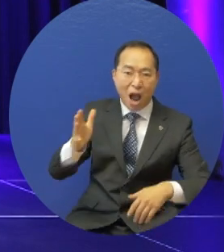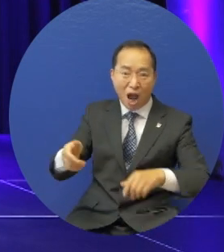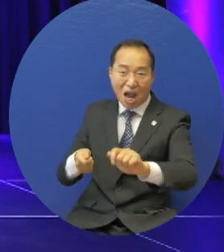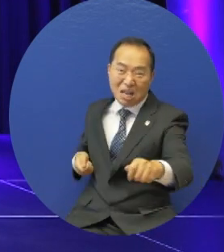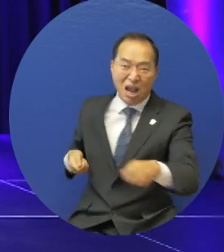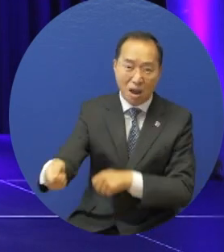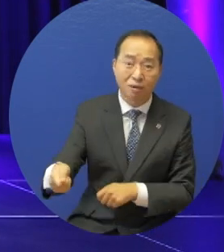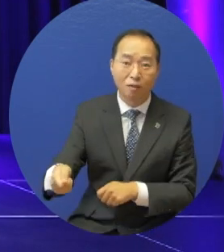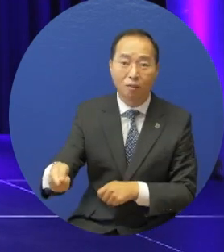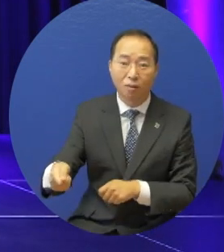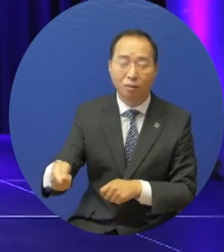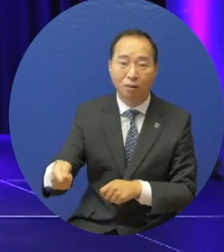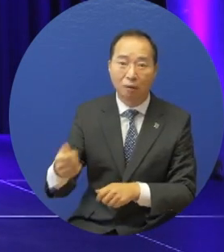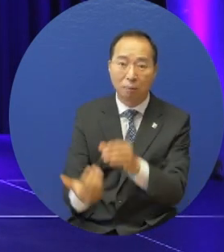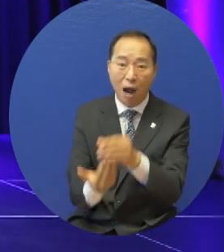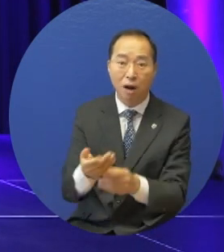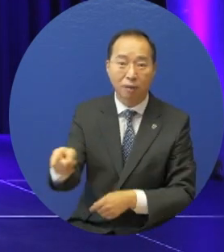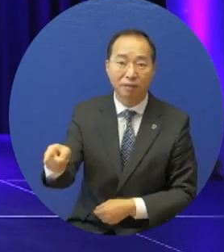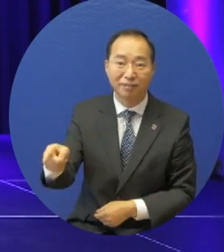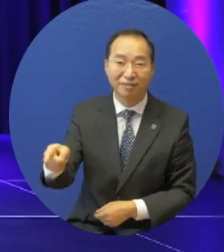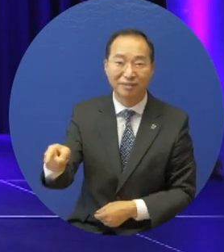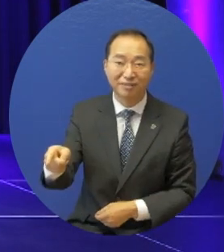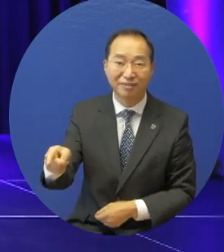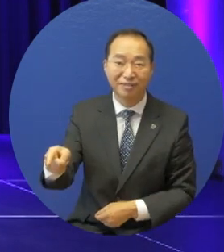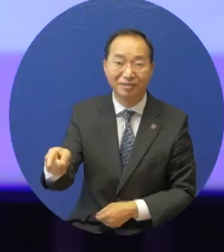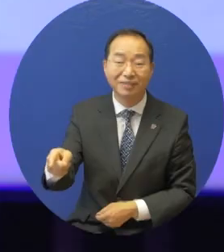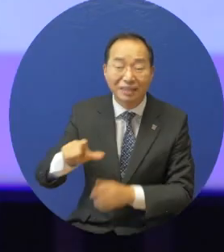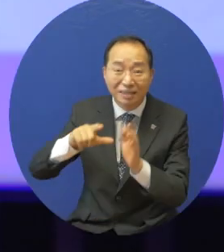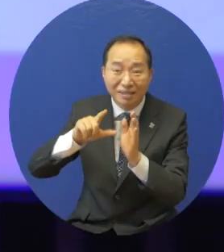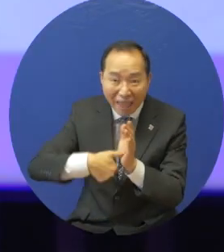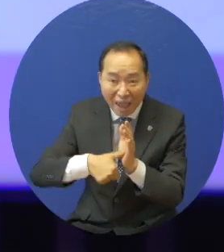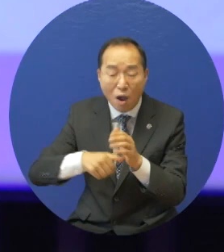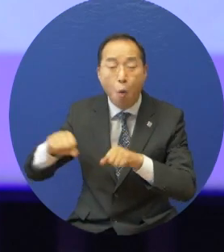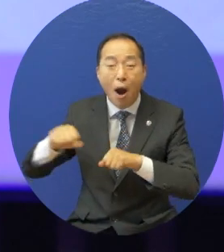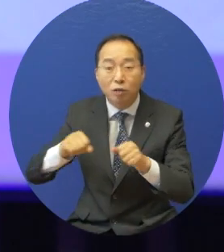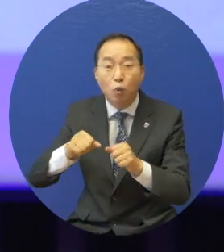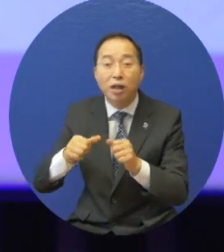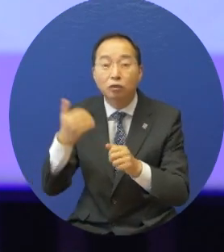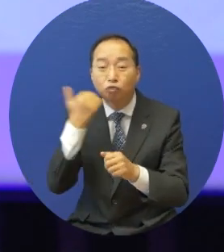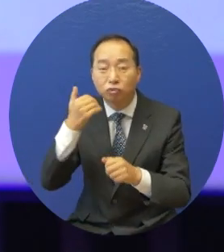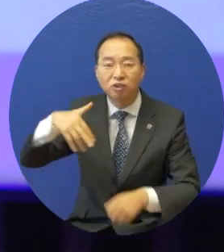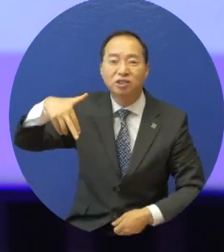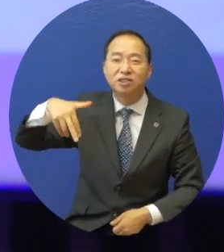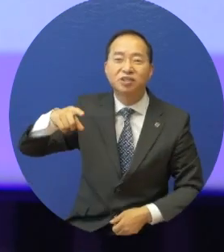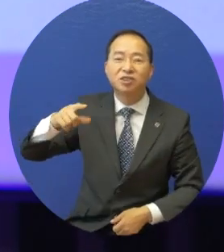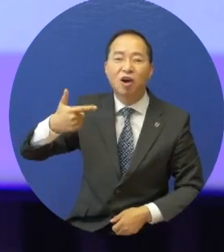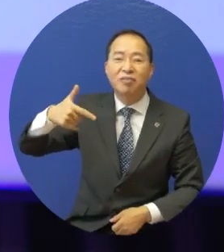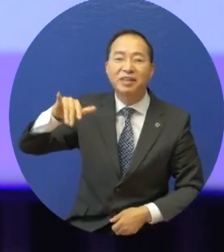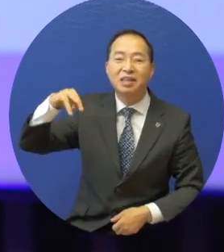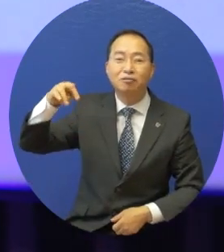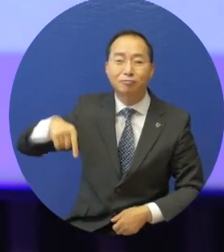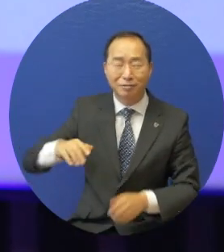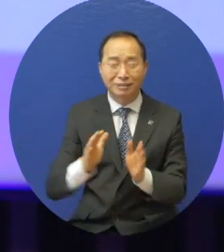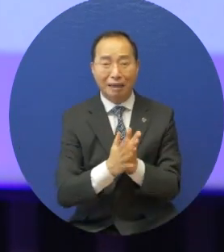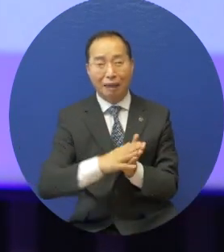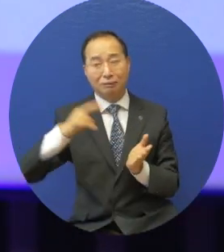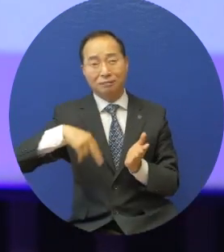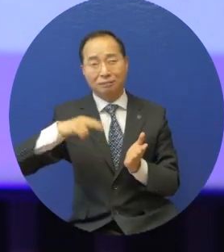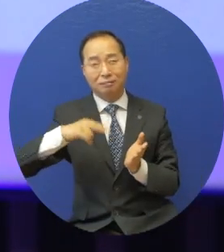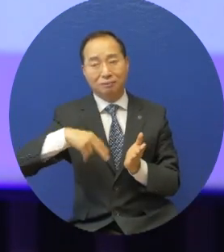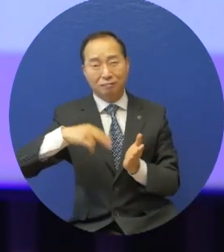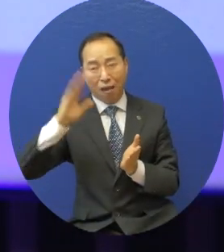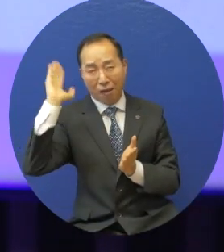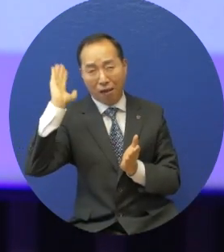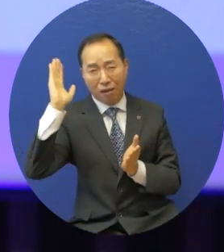살인을 한 사건. 이건 재판 기록까지 있는 살인 사건이 팩트입니다. 그러니까 그때 활동했던 분이 전기수예요. 그래서 이